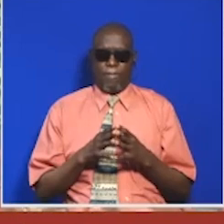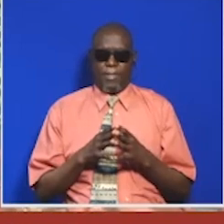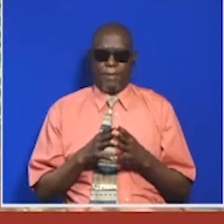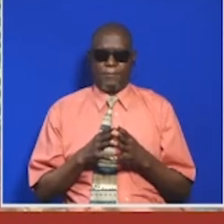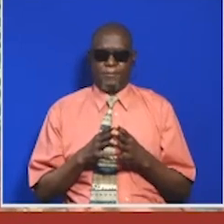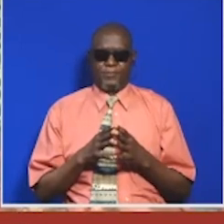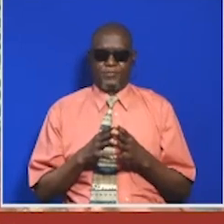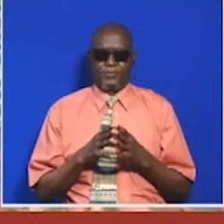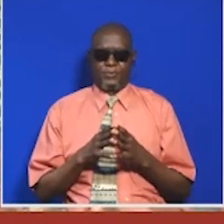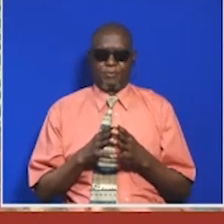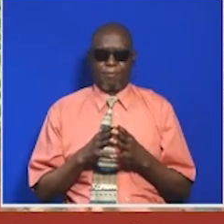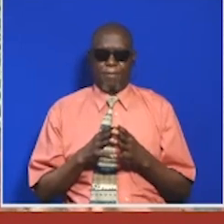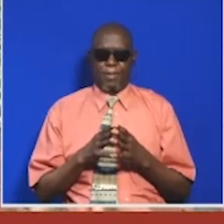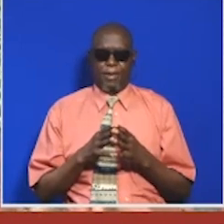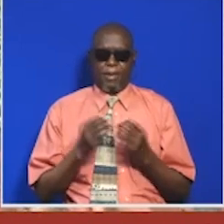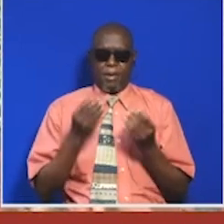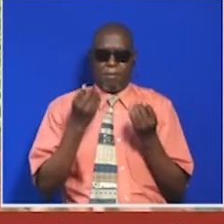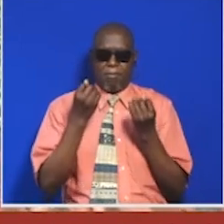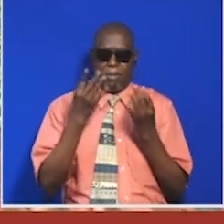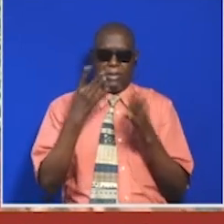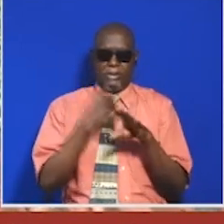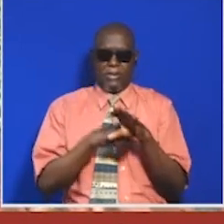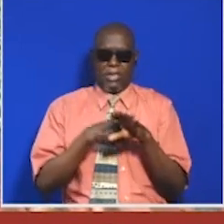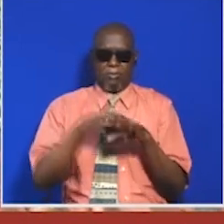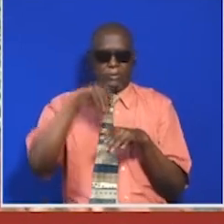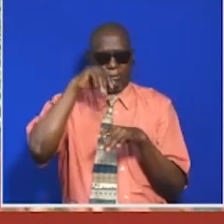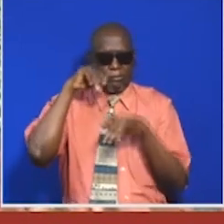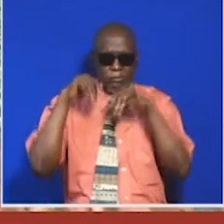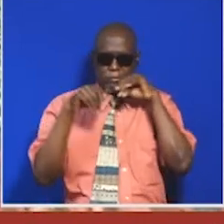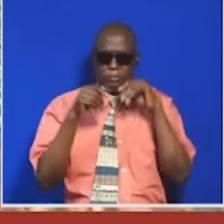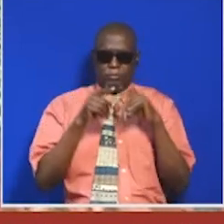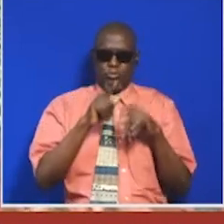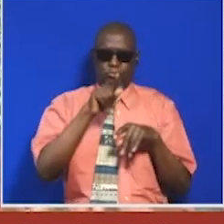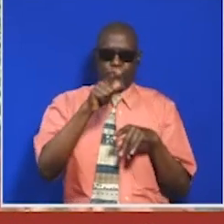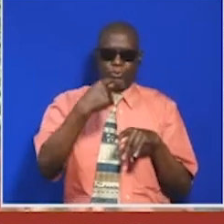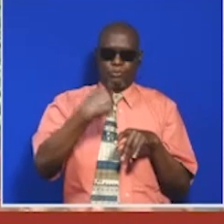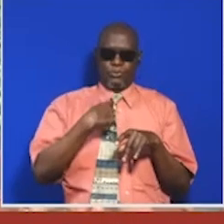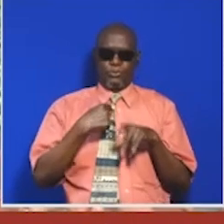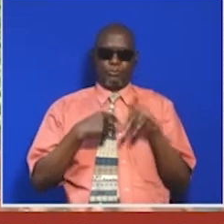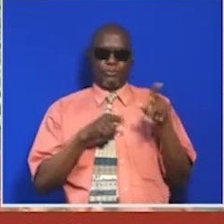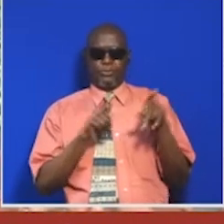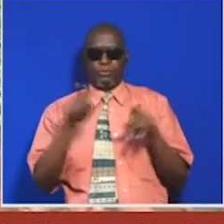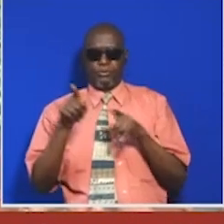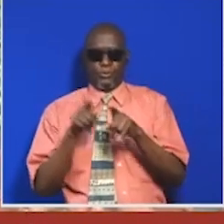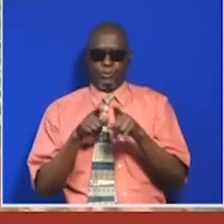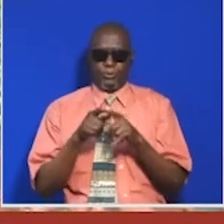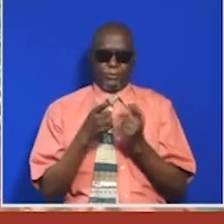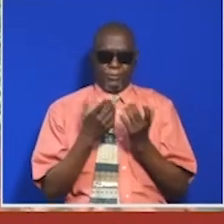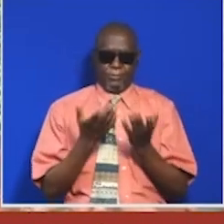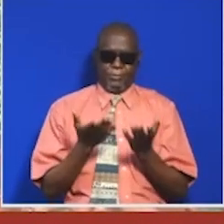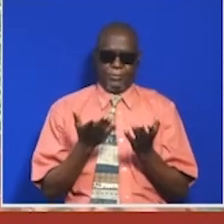Mara mingi unapanguza machozi, sema pengine ni wao viongozi, wana point fingers wa viongozi wa Pokot, ya Turkana, ya